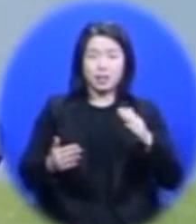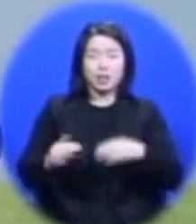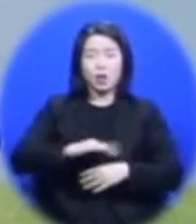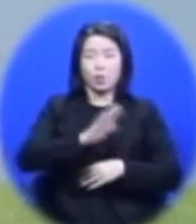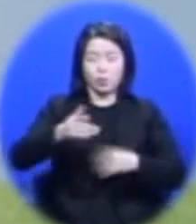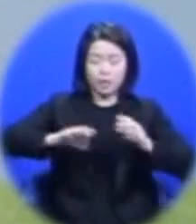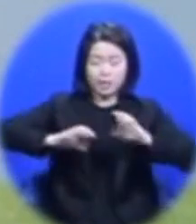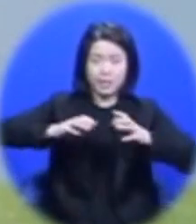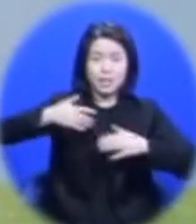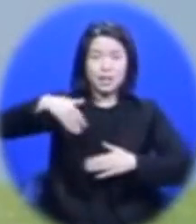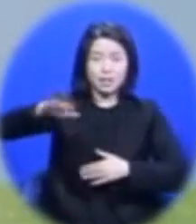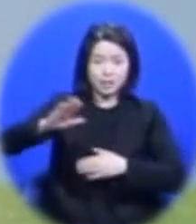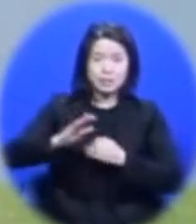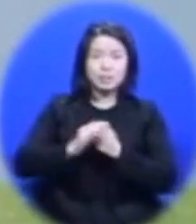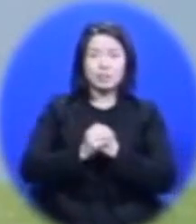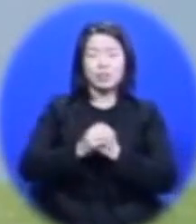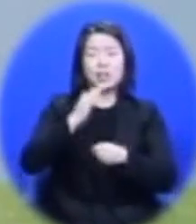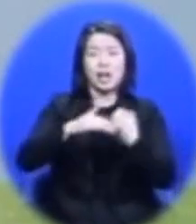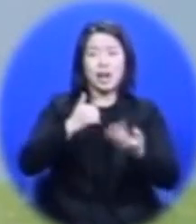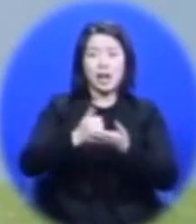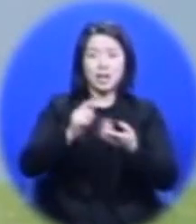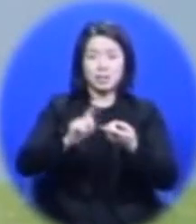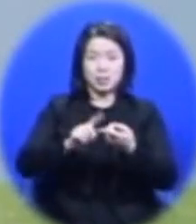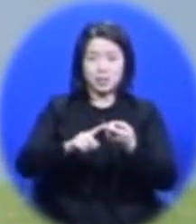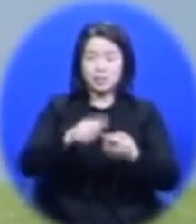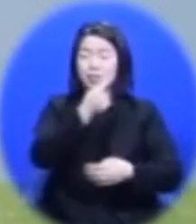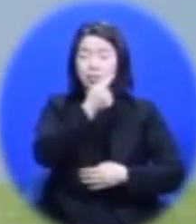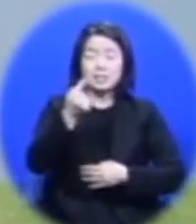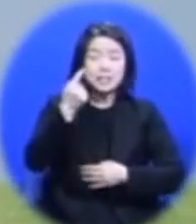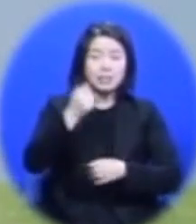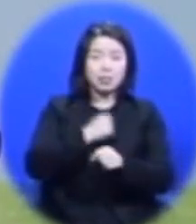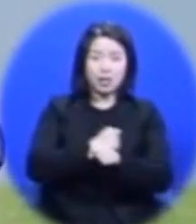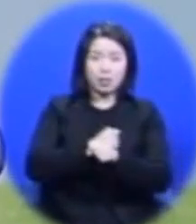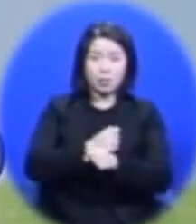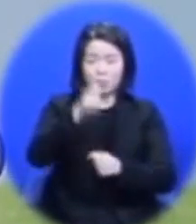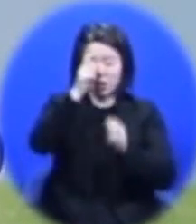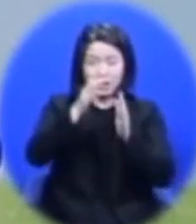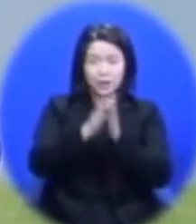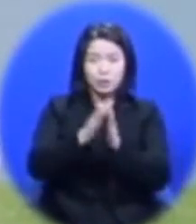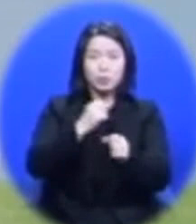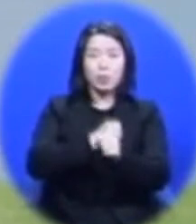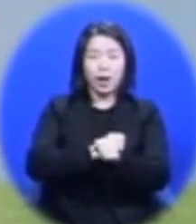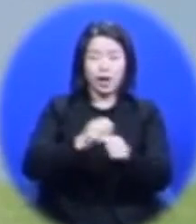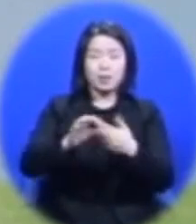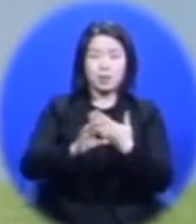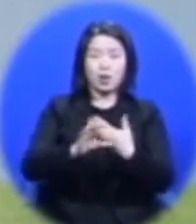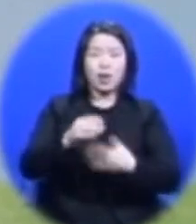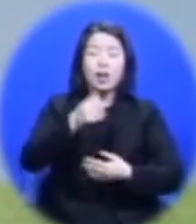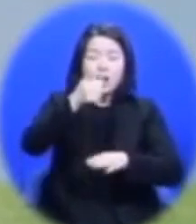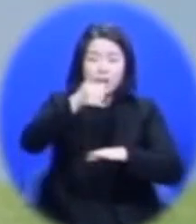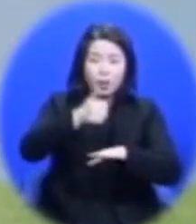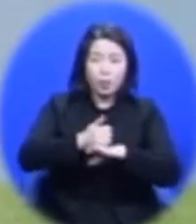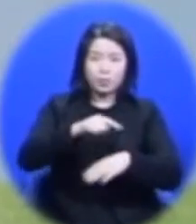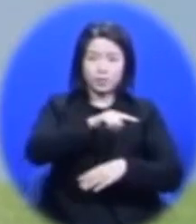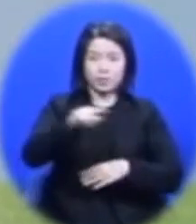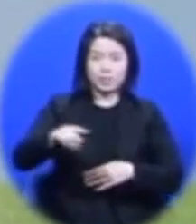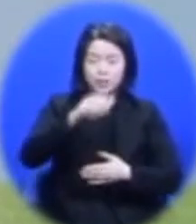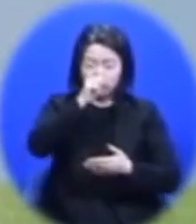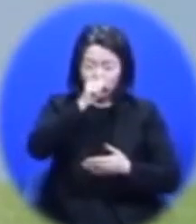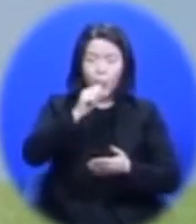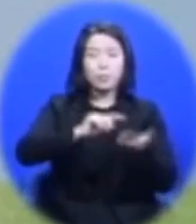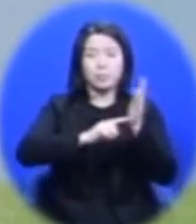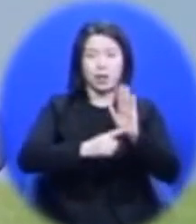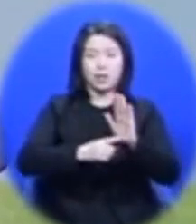나가서 하나님에 대해서 증거하고 그리고 기도하면 결국 그들이 좋은 반응을 하지